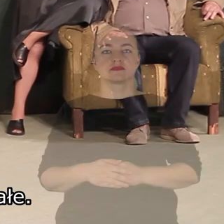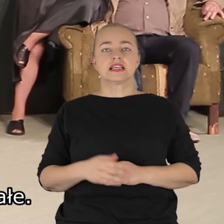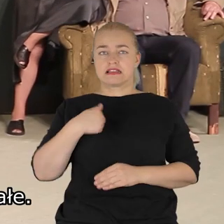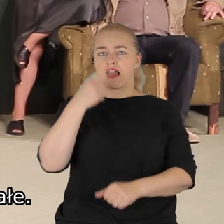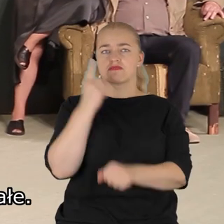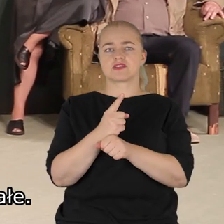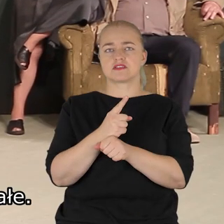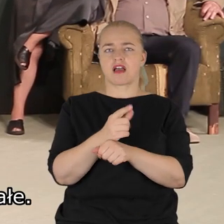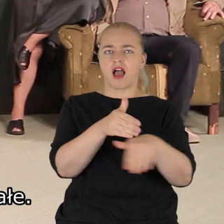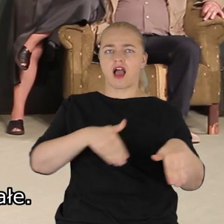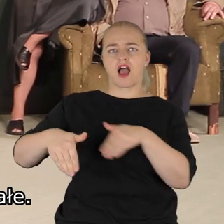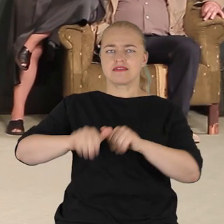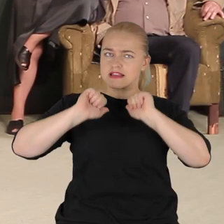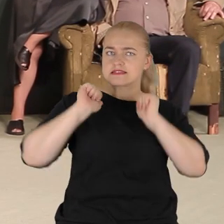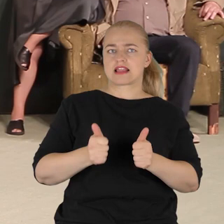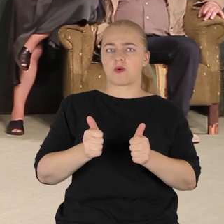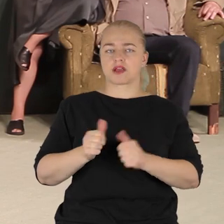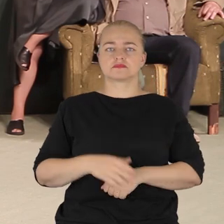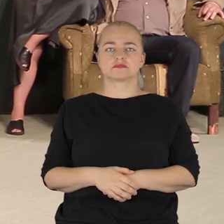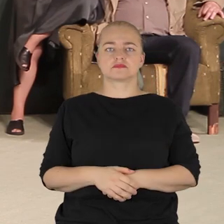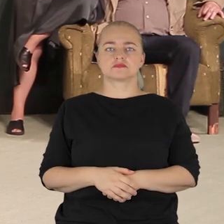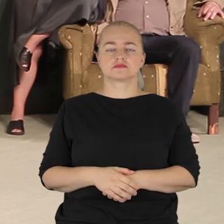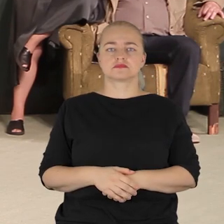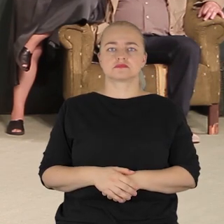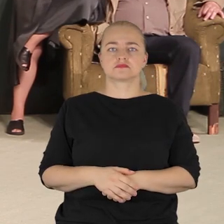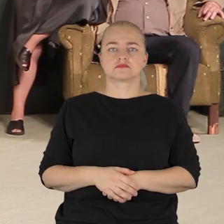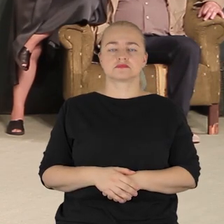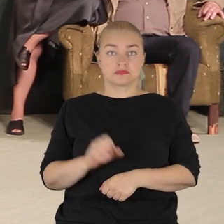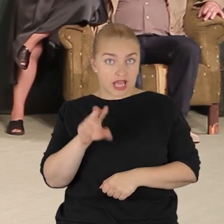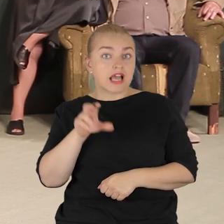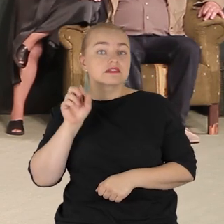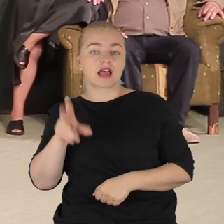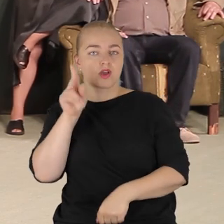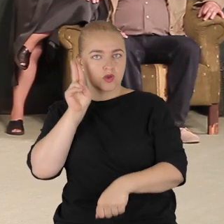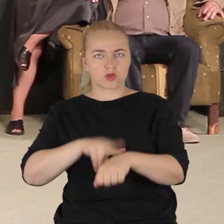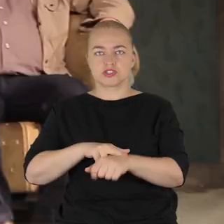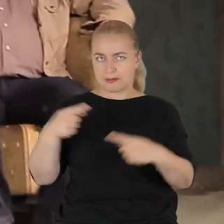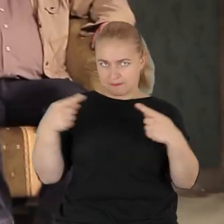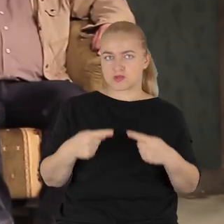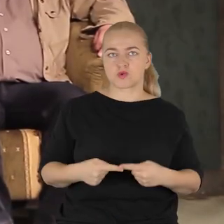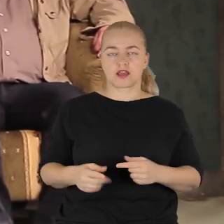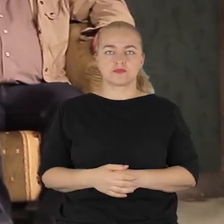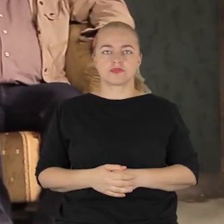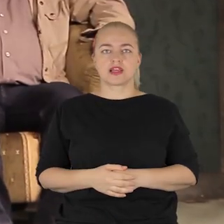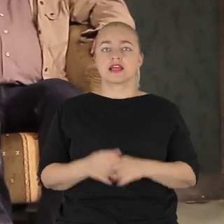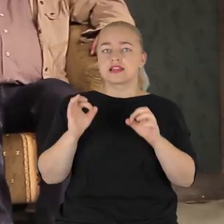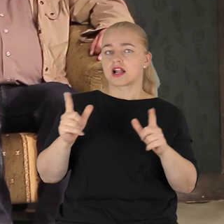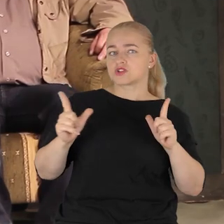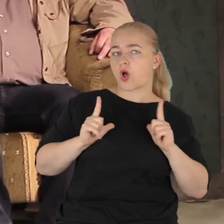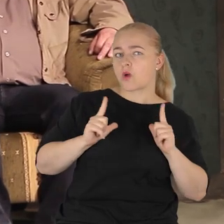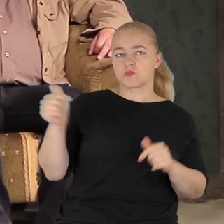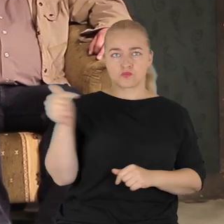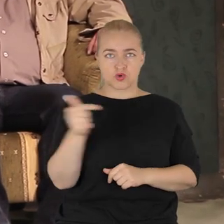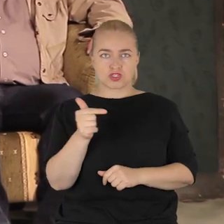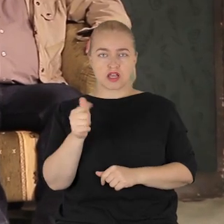I mam zamiar być niezatrudnionym na stałe. Tak! Tak, godziny mi odpowiadają. Tak, rządy sobie odpocznij, bo